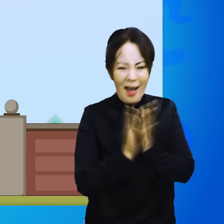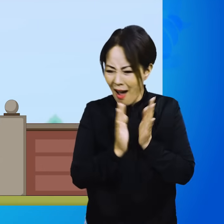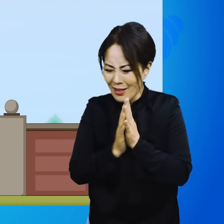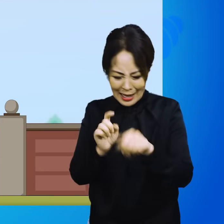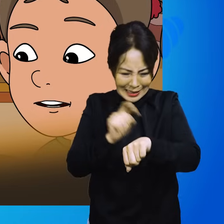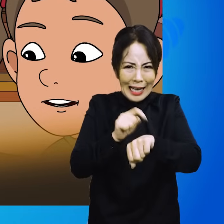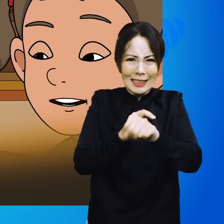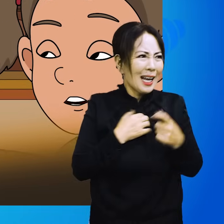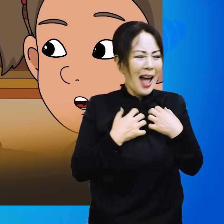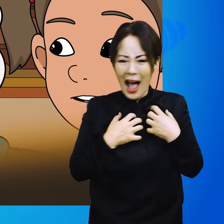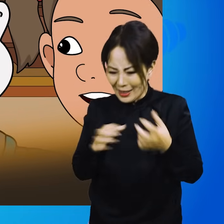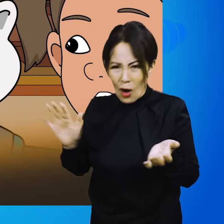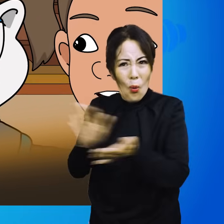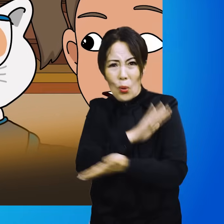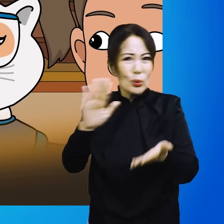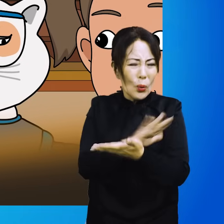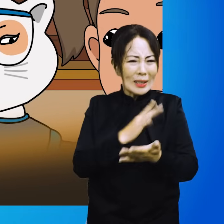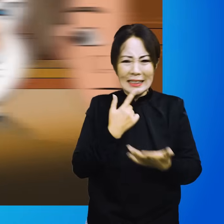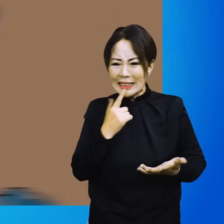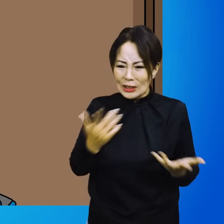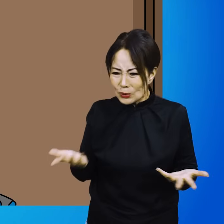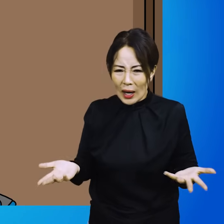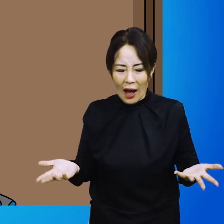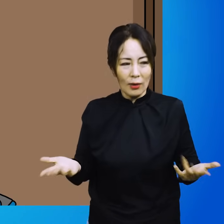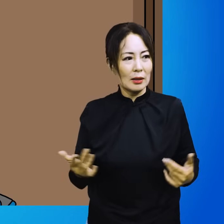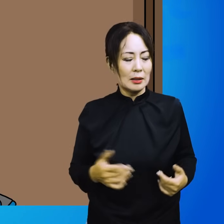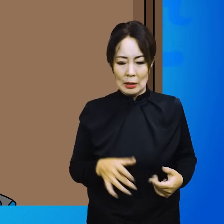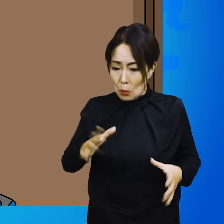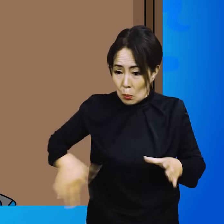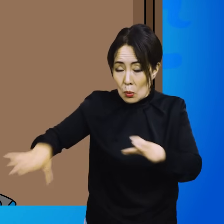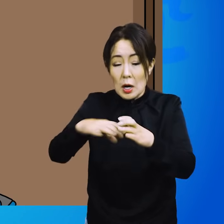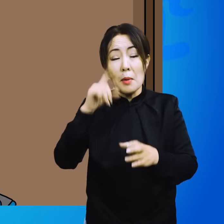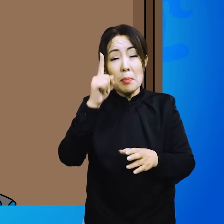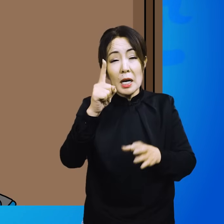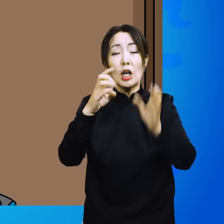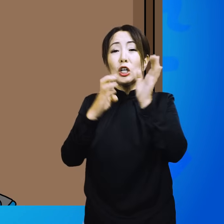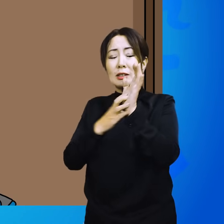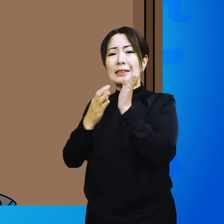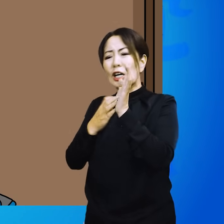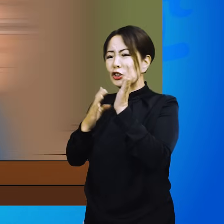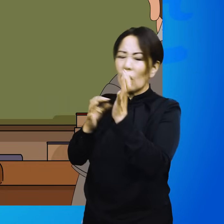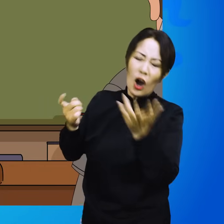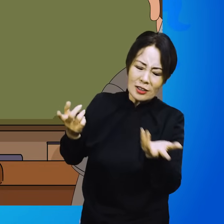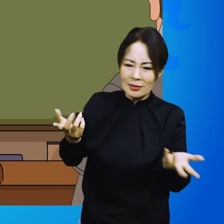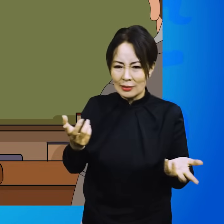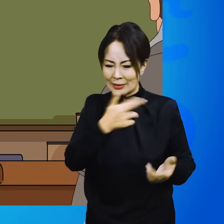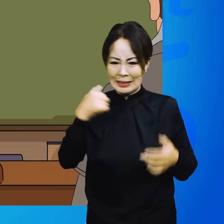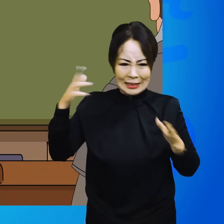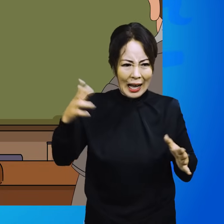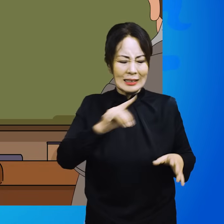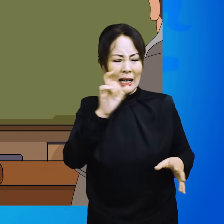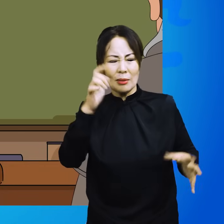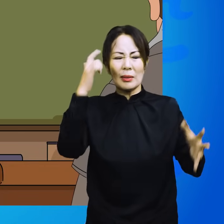Яна, цаг хэцүүдлээ хурдлаа хэдүүлээ. 1189 онд Чингис хаан болон өргөмжлөгдөв. Заримдаг